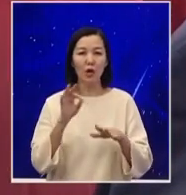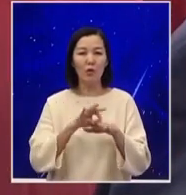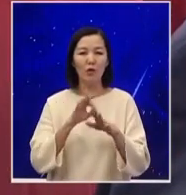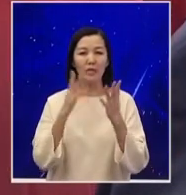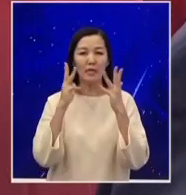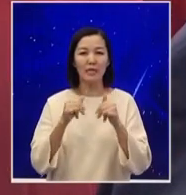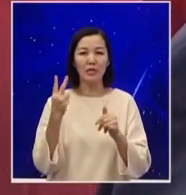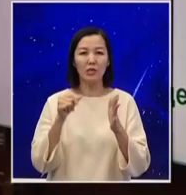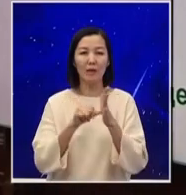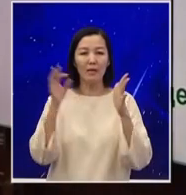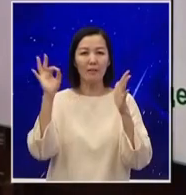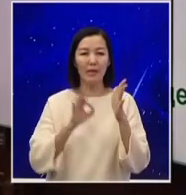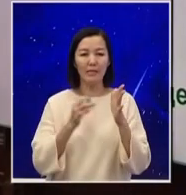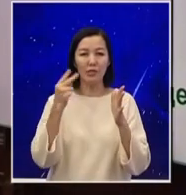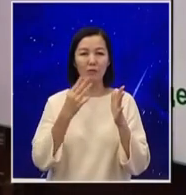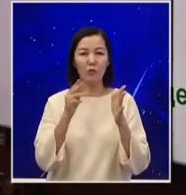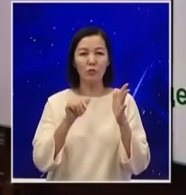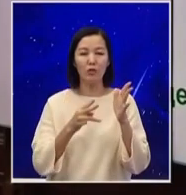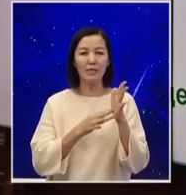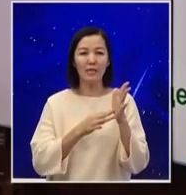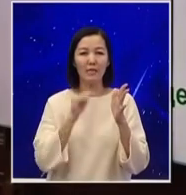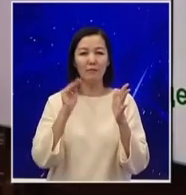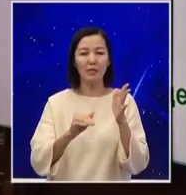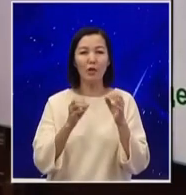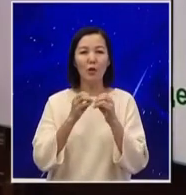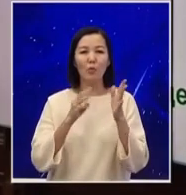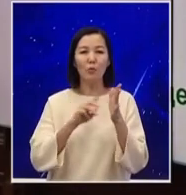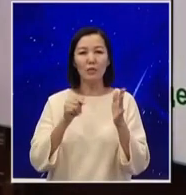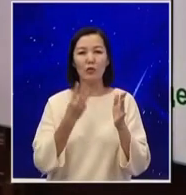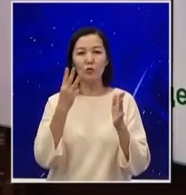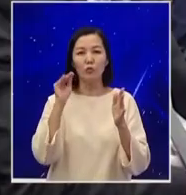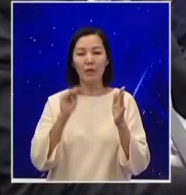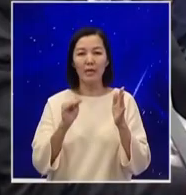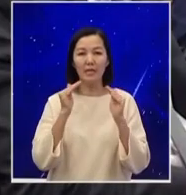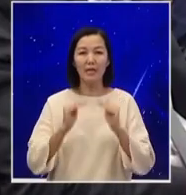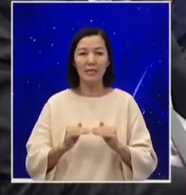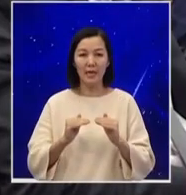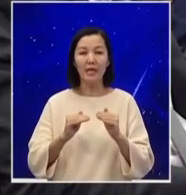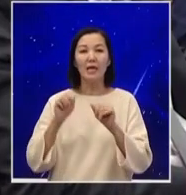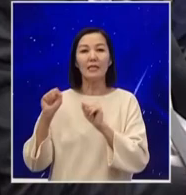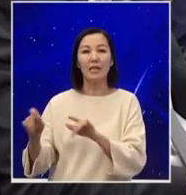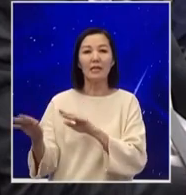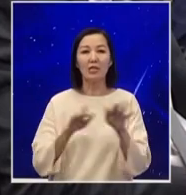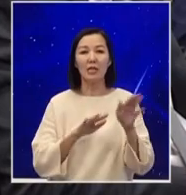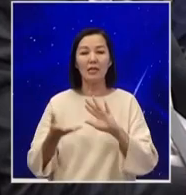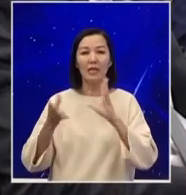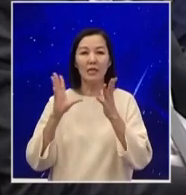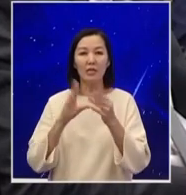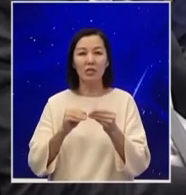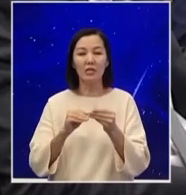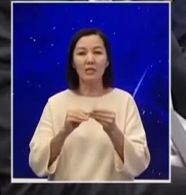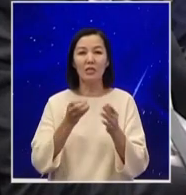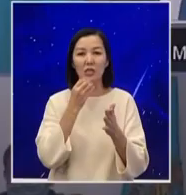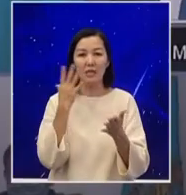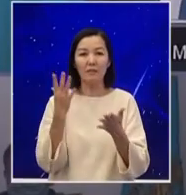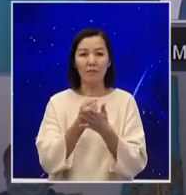саны 26%-ға, яғни 24-те 8 мыңнан 18-де 3 мыңға дейін азайған. Сақтық шаралары өз нәтижесін беріп отыр,